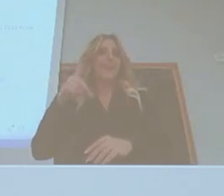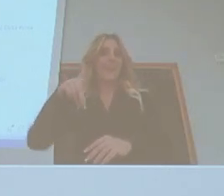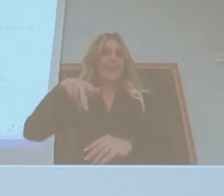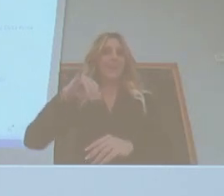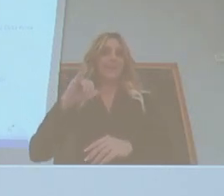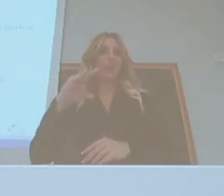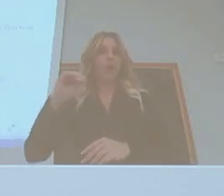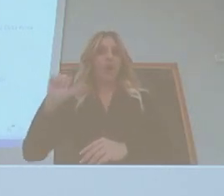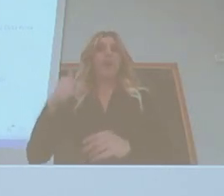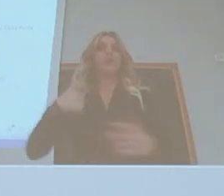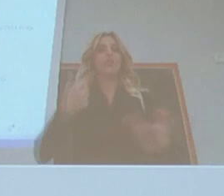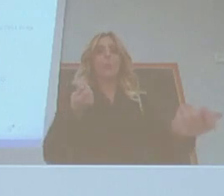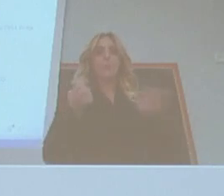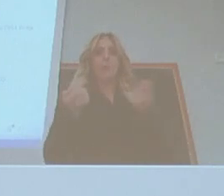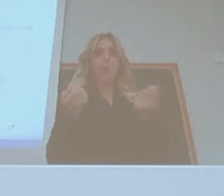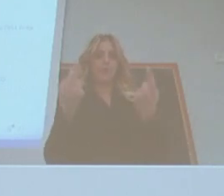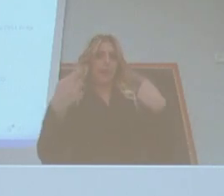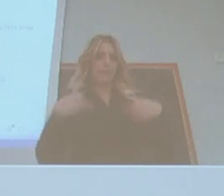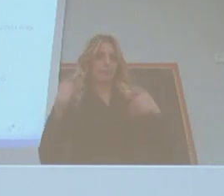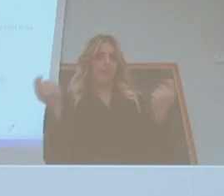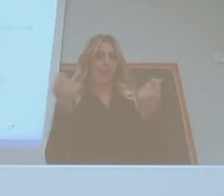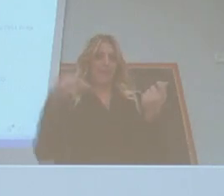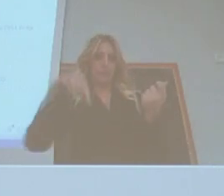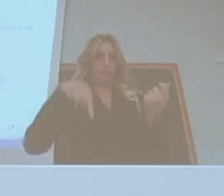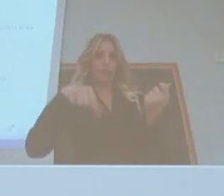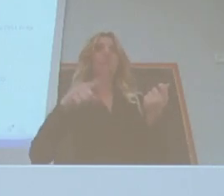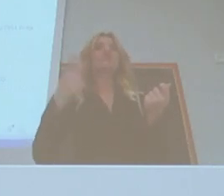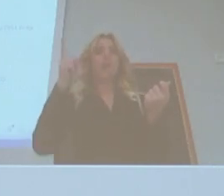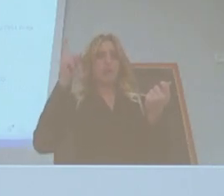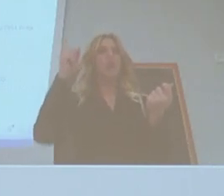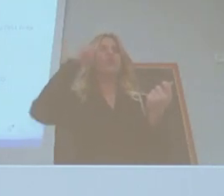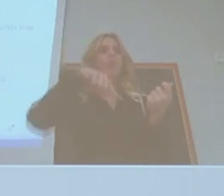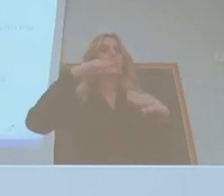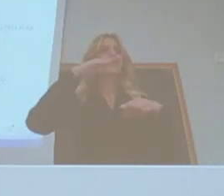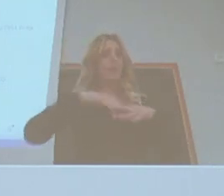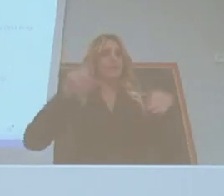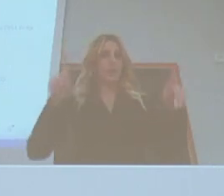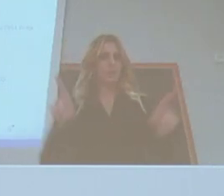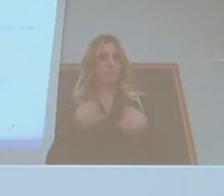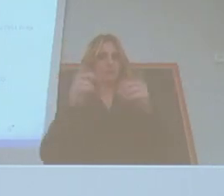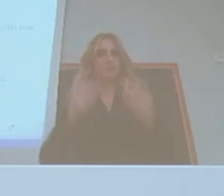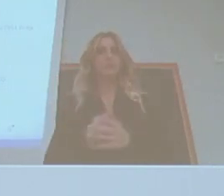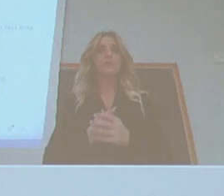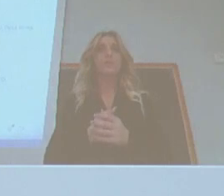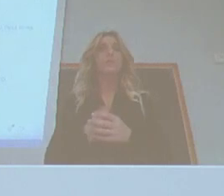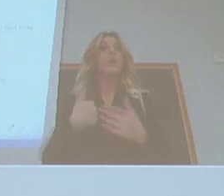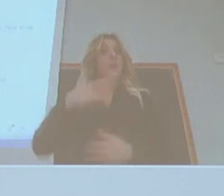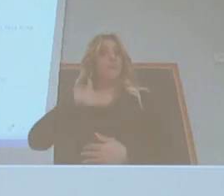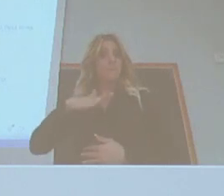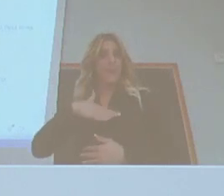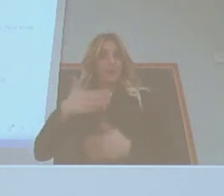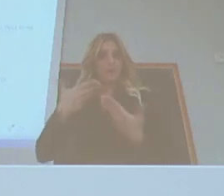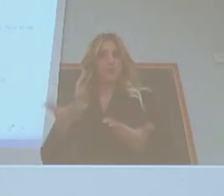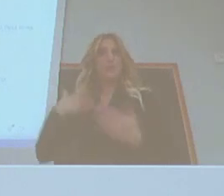questa sessione, quella successiva, e ci sarò anche domani mattina purtroppo per voi. Mi fa molto piacere